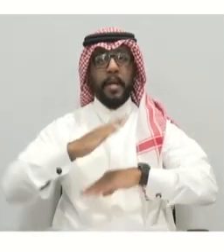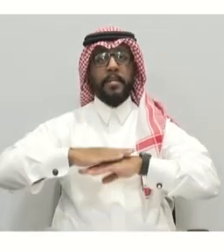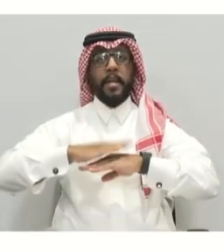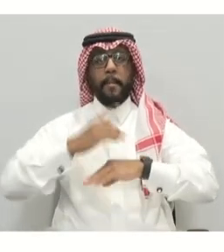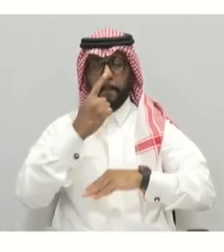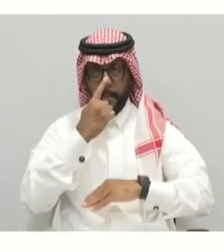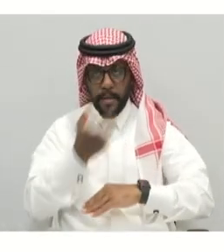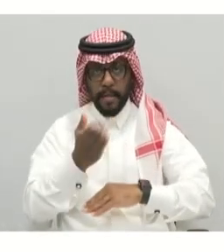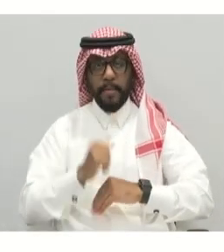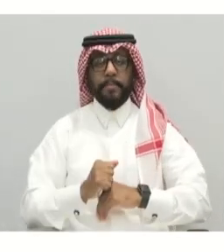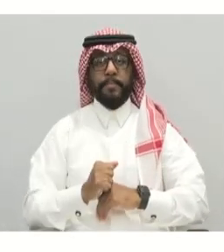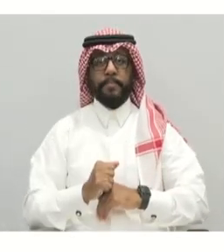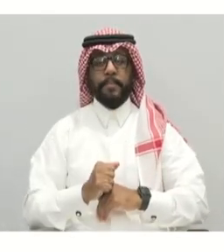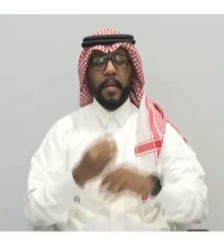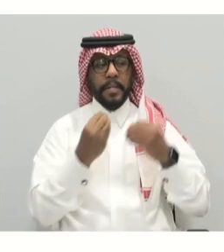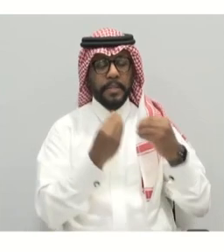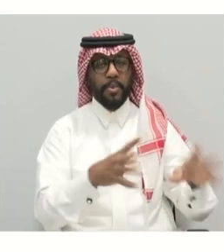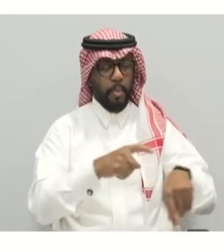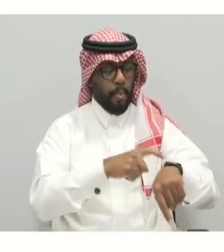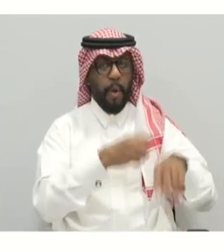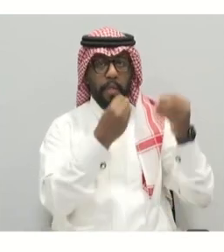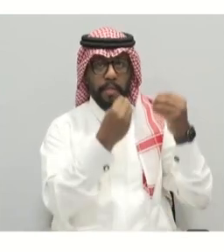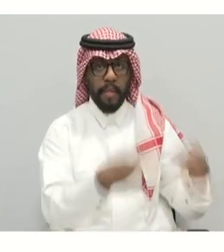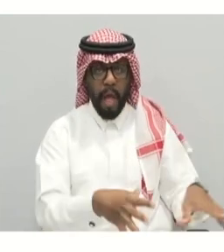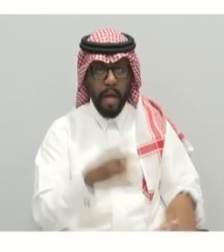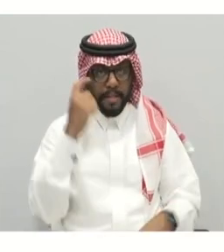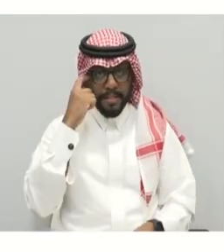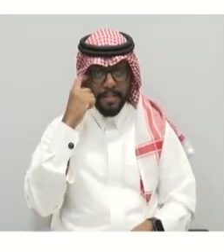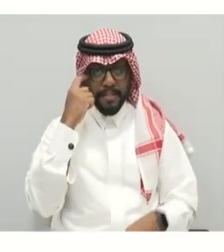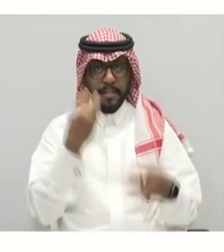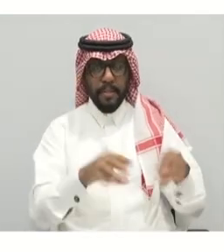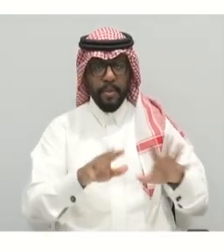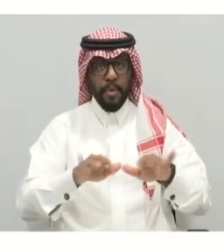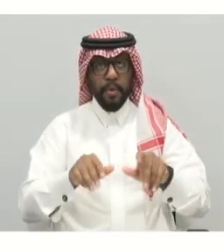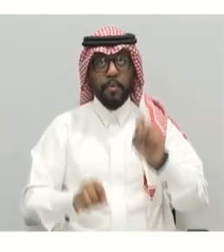كذلك اترك الاسراف في قضاء الوقت عند استعمال الانترنت